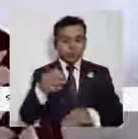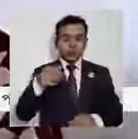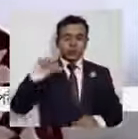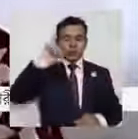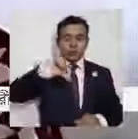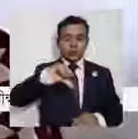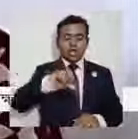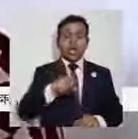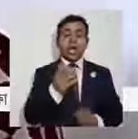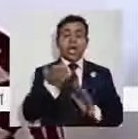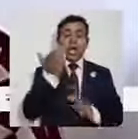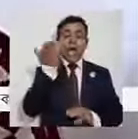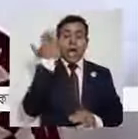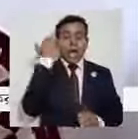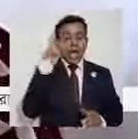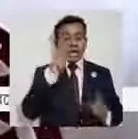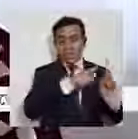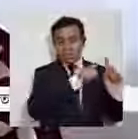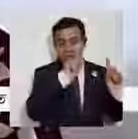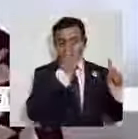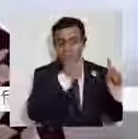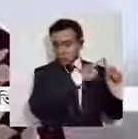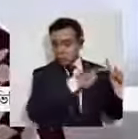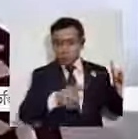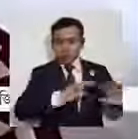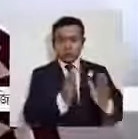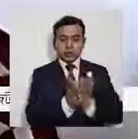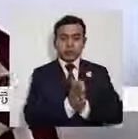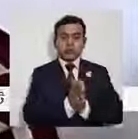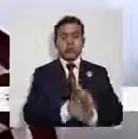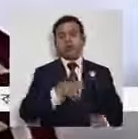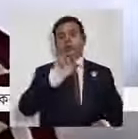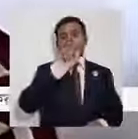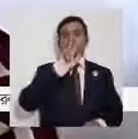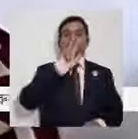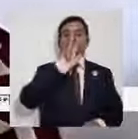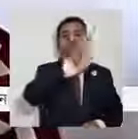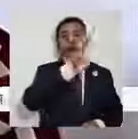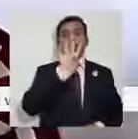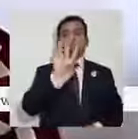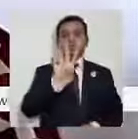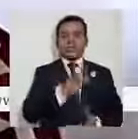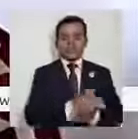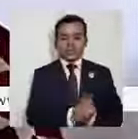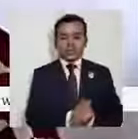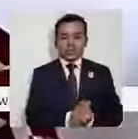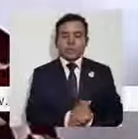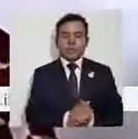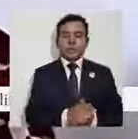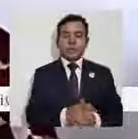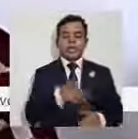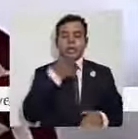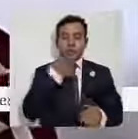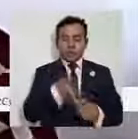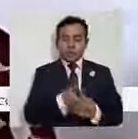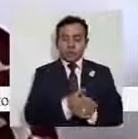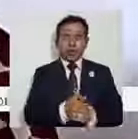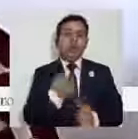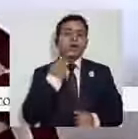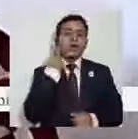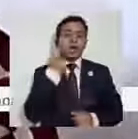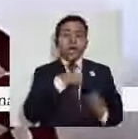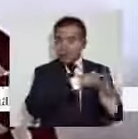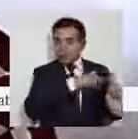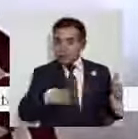আন্তরিকভাবে দুঃখিত। সর্বমোট মৃত্যুর সংখ্যা 82 এবং গত 24 ঘন্টায় 9 জন, 84 84